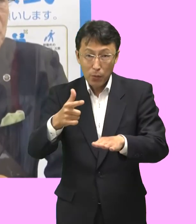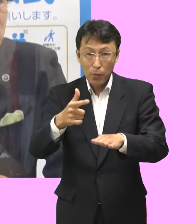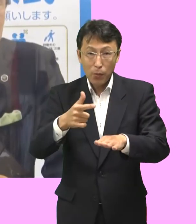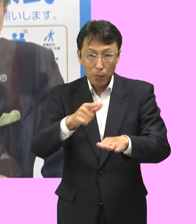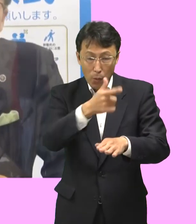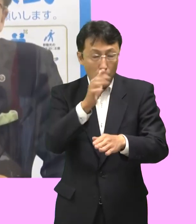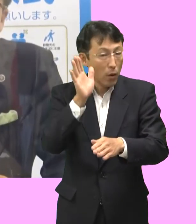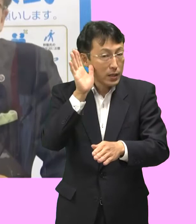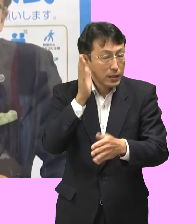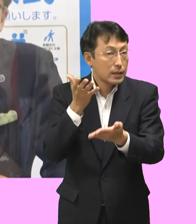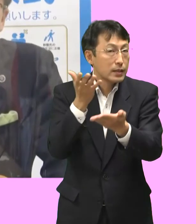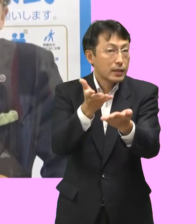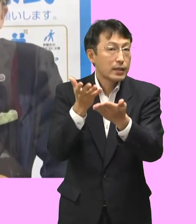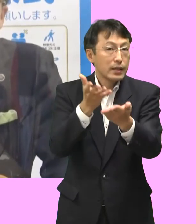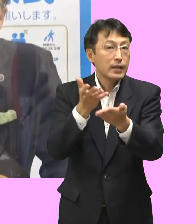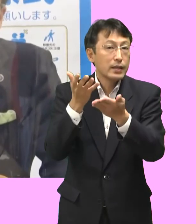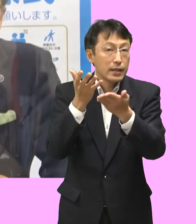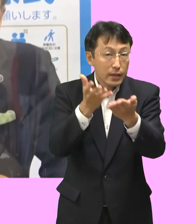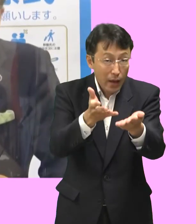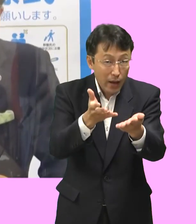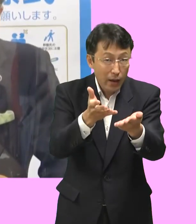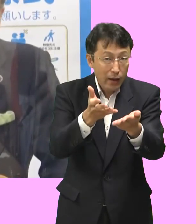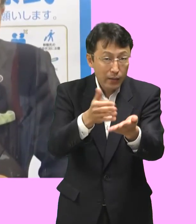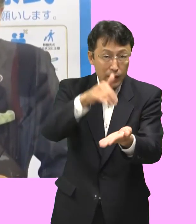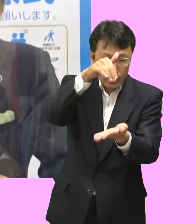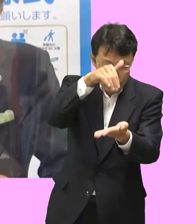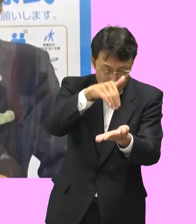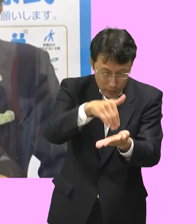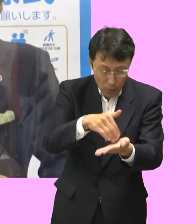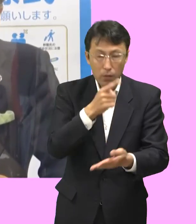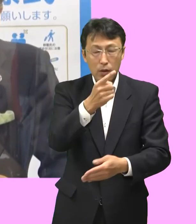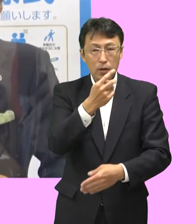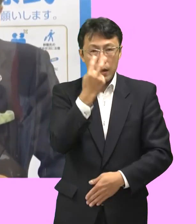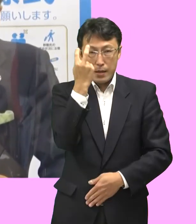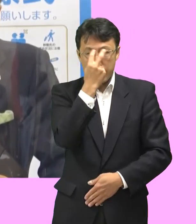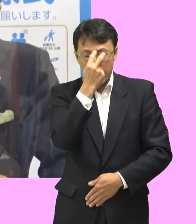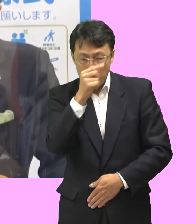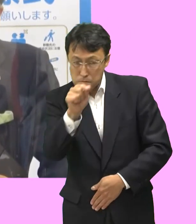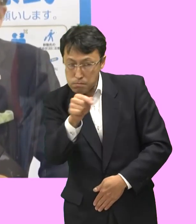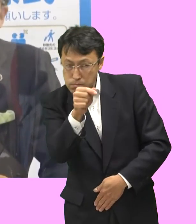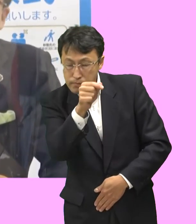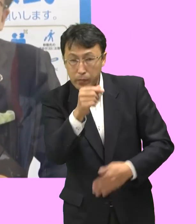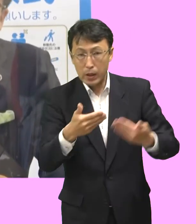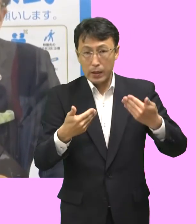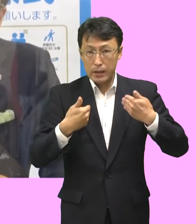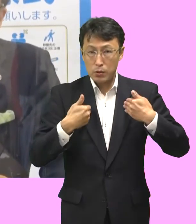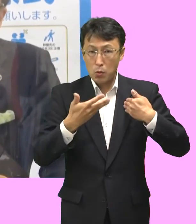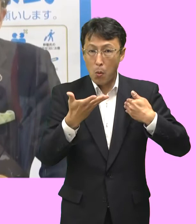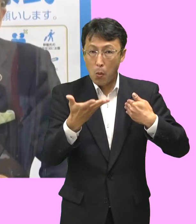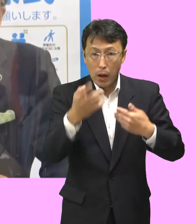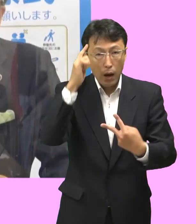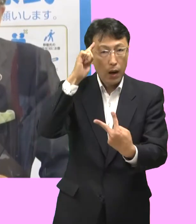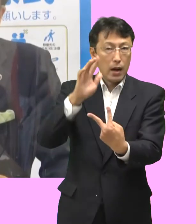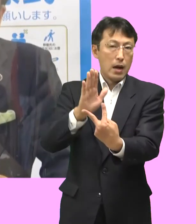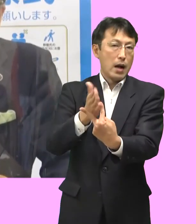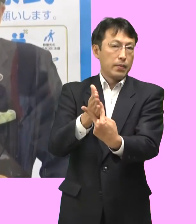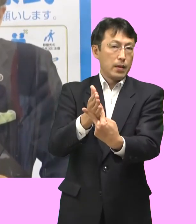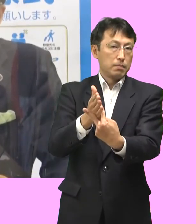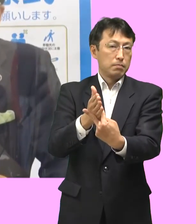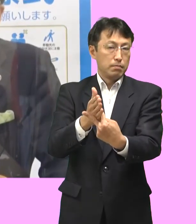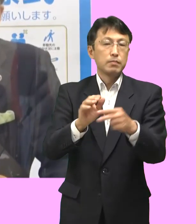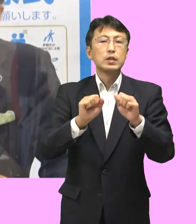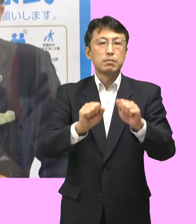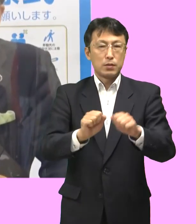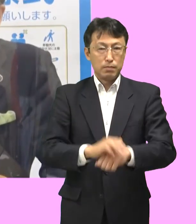ったことも、聞かせていただきながら、最終的に、検査が必要かどうかというのも判断していきたいと思います